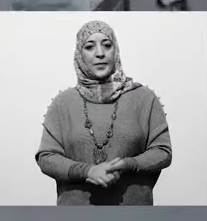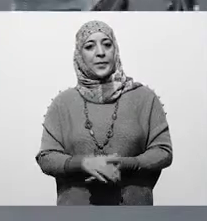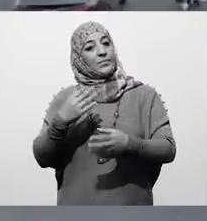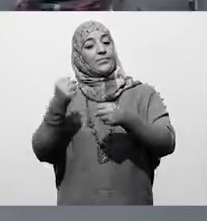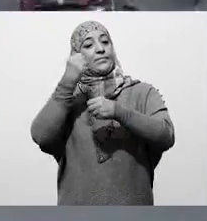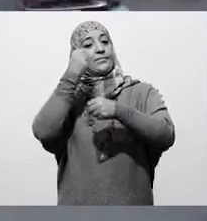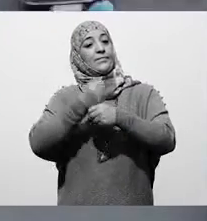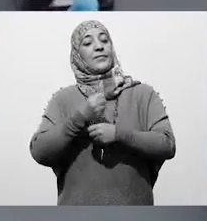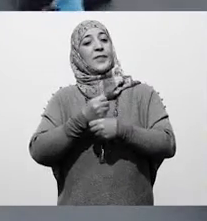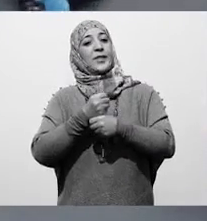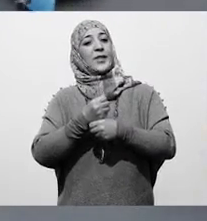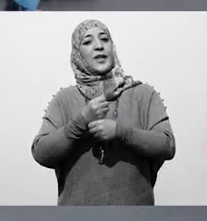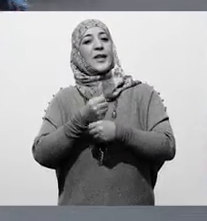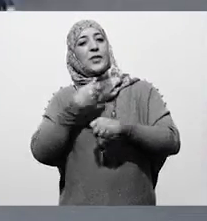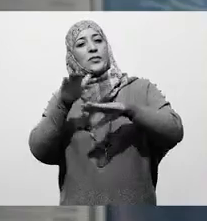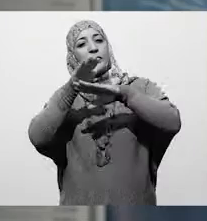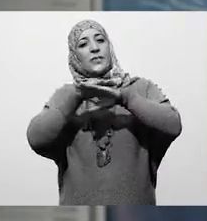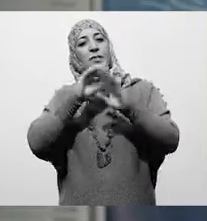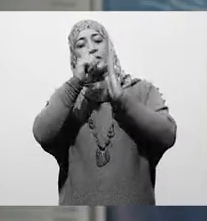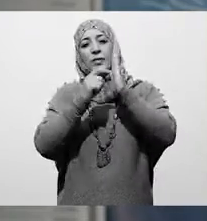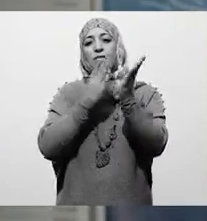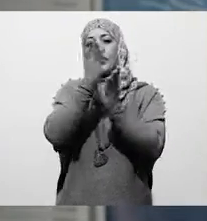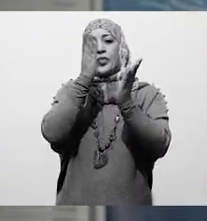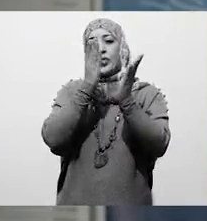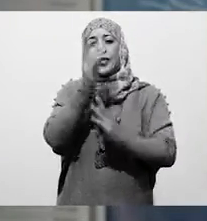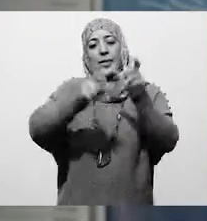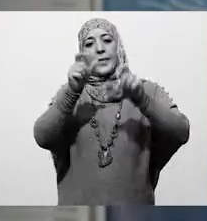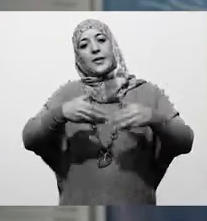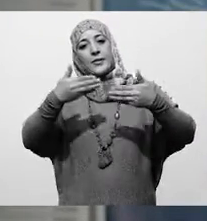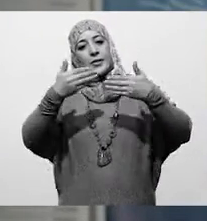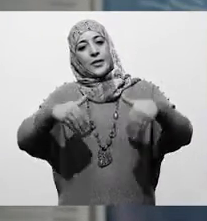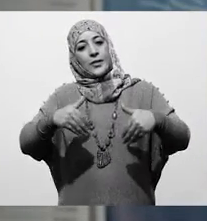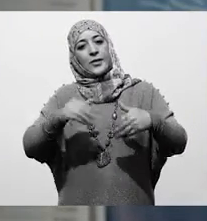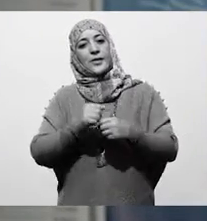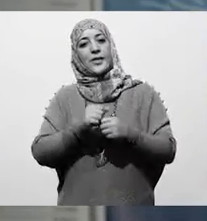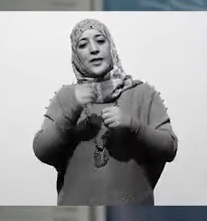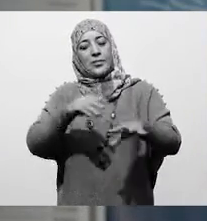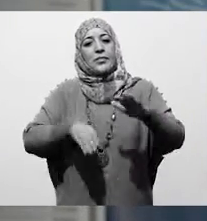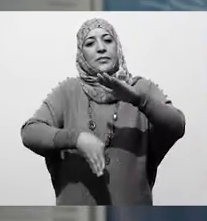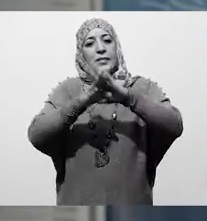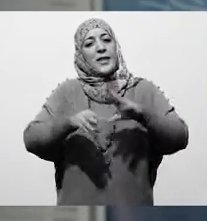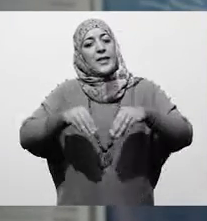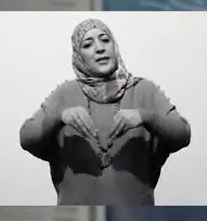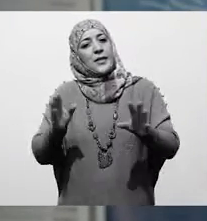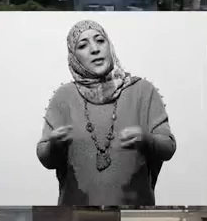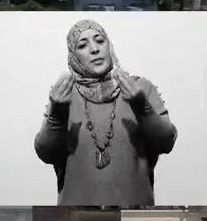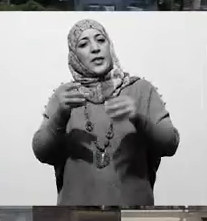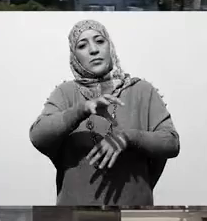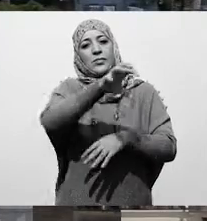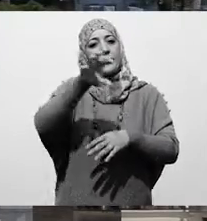Le travail sur la question des droits des personnes handicapées a démarré au niveau de la